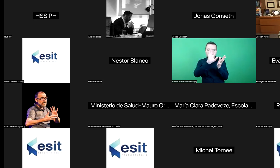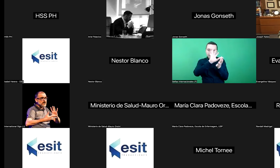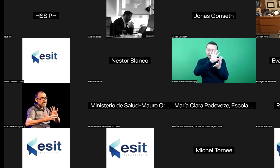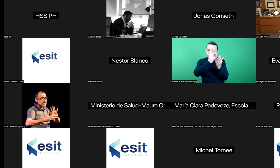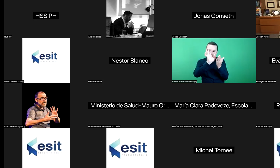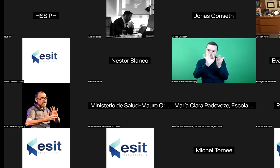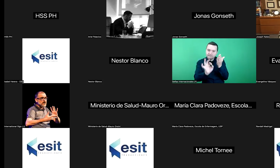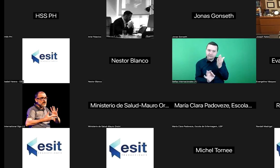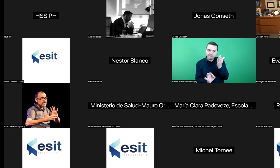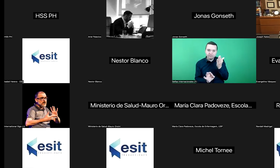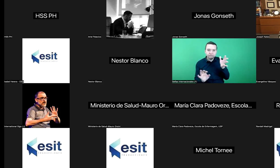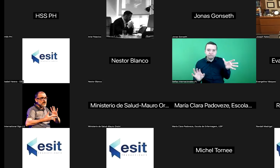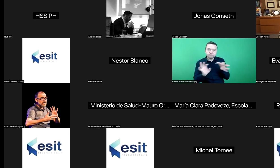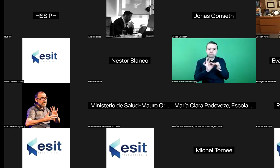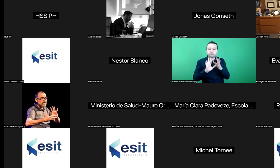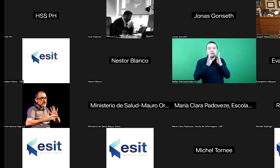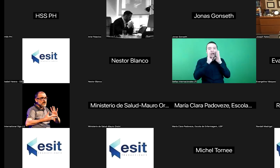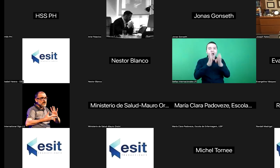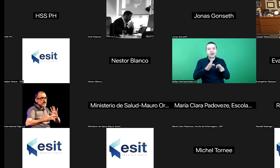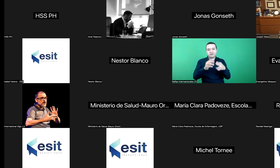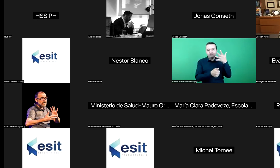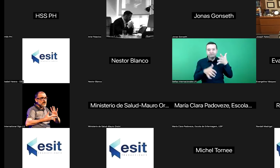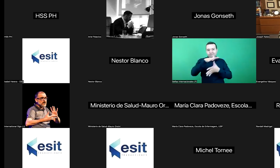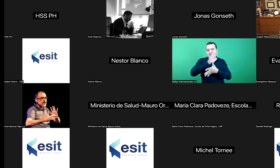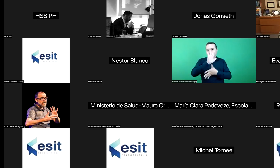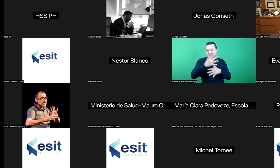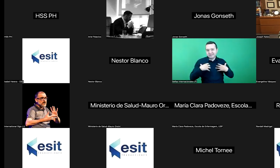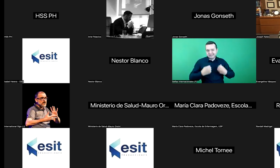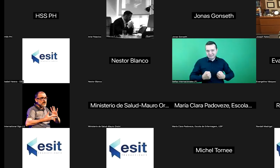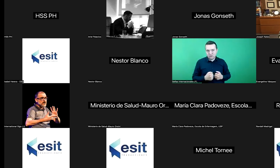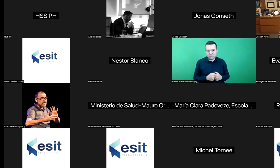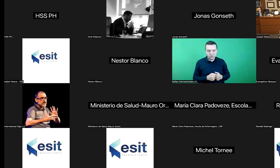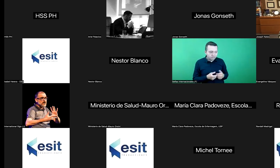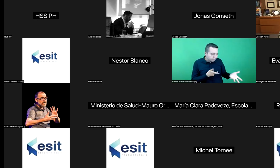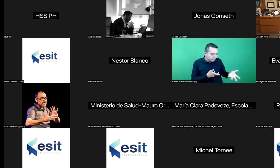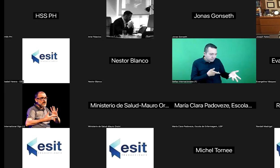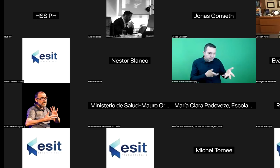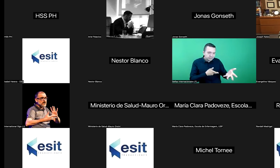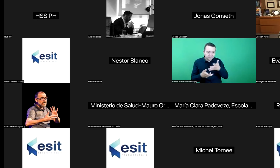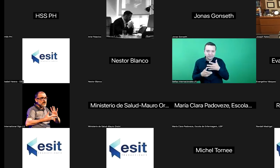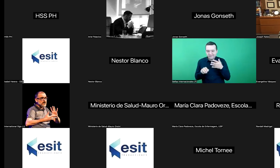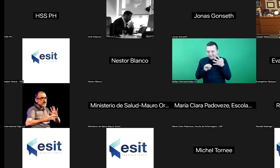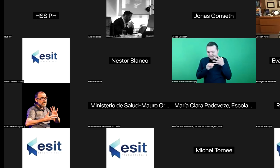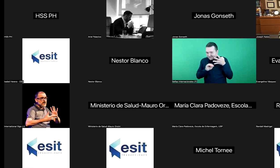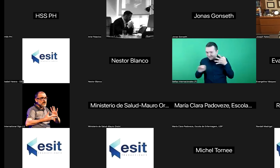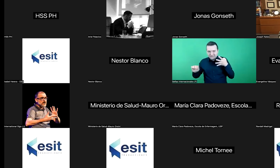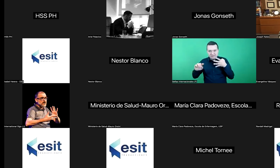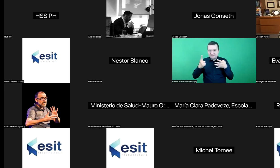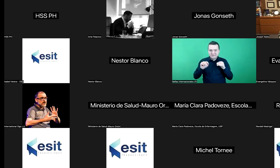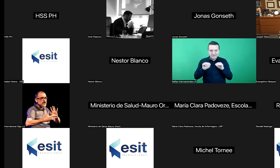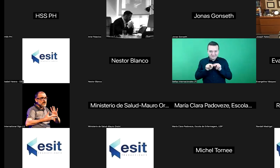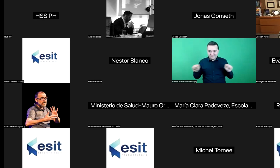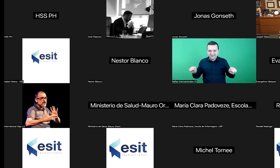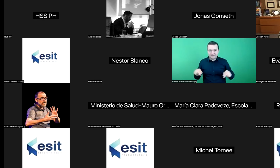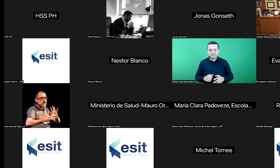l'approche de la stratégie des soins primaires de santé. Je voudrais souligner d'ailleurs que le